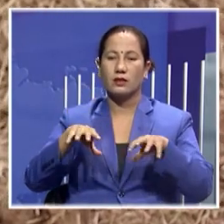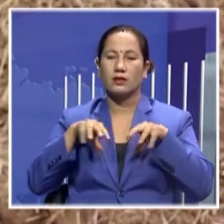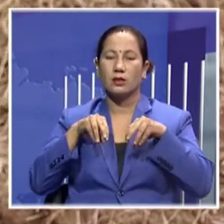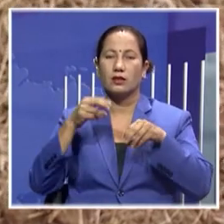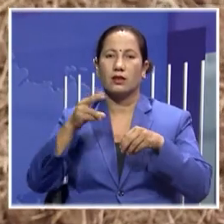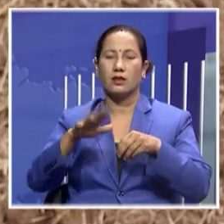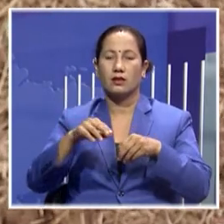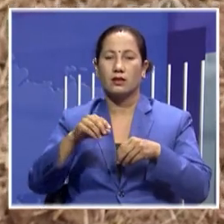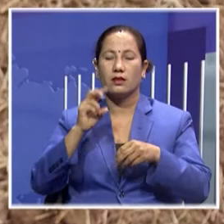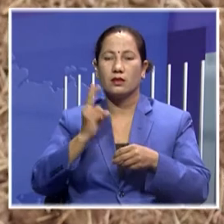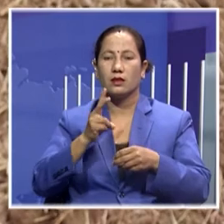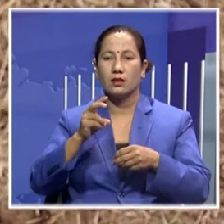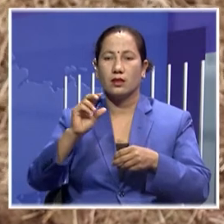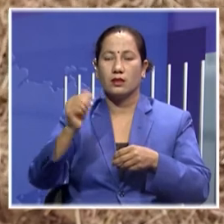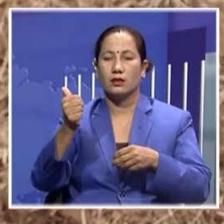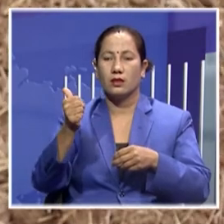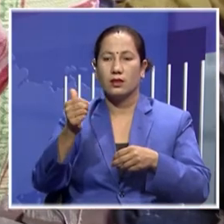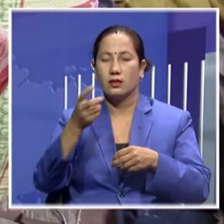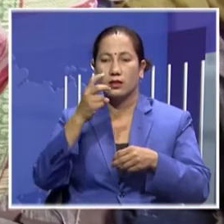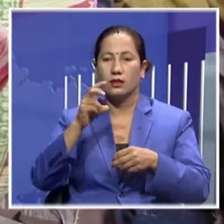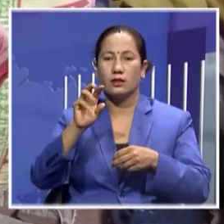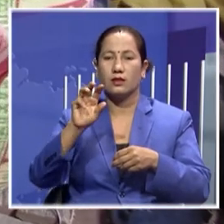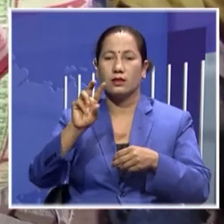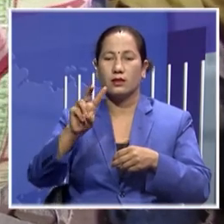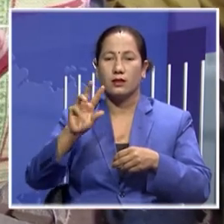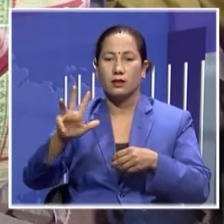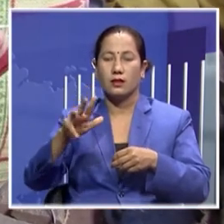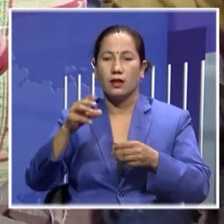त्यस्तै 629 बालबालिकामा मध्यम र